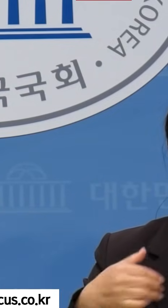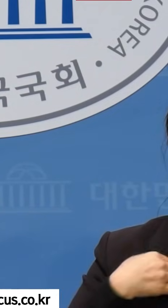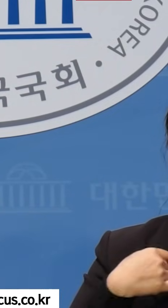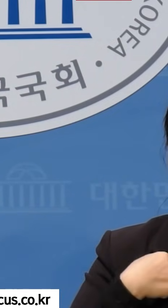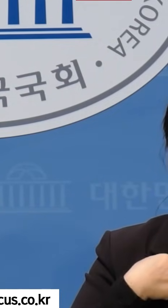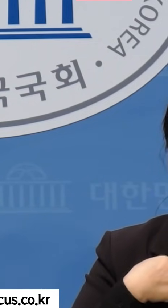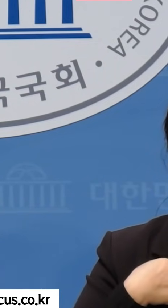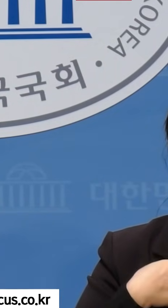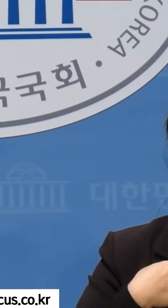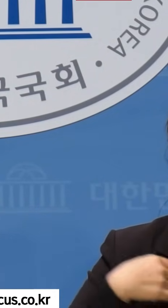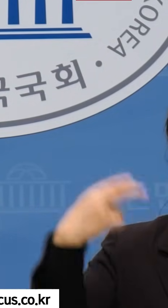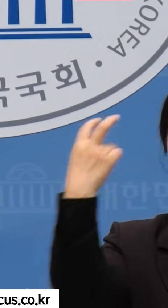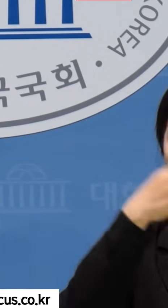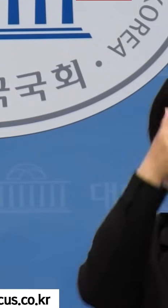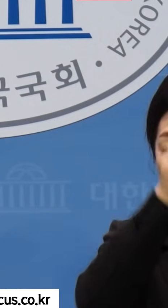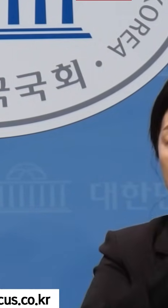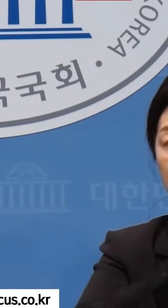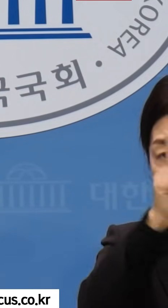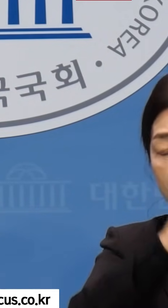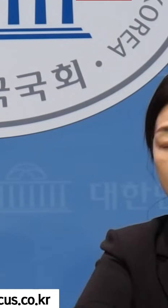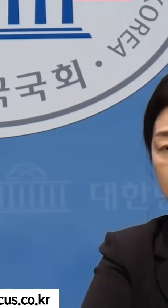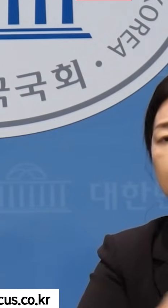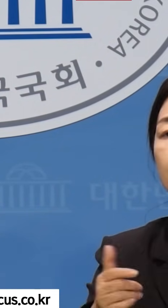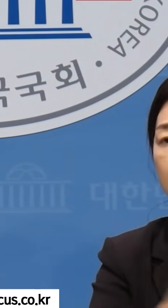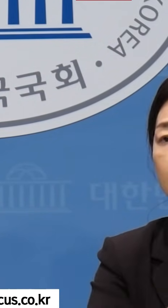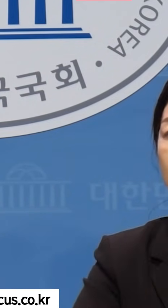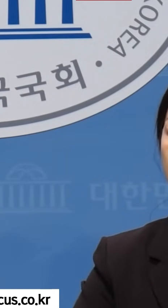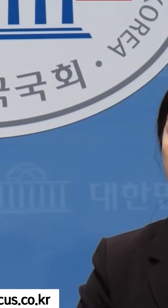저를 검찰이 기소를 지난주 했습니다.